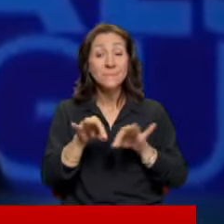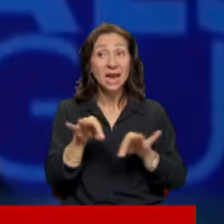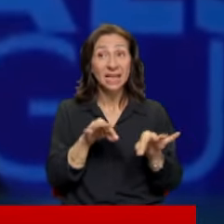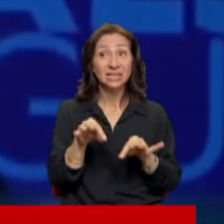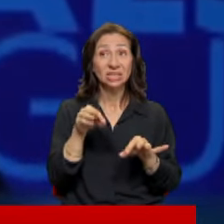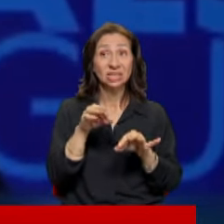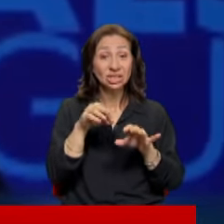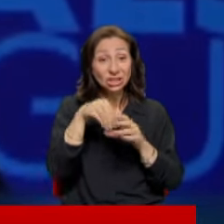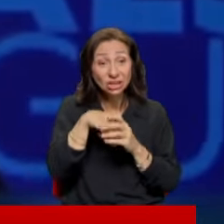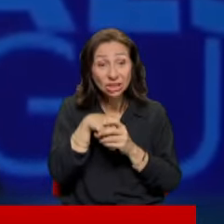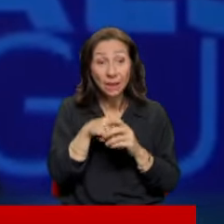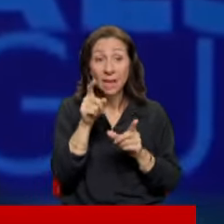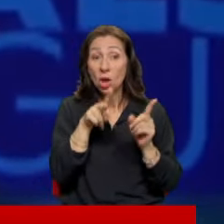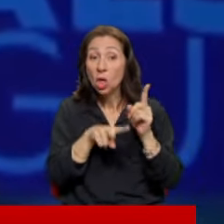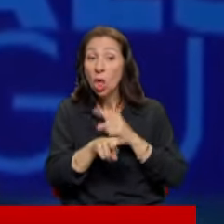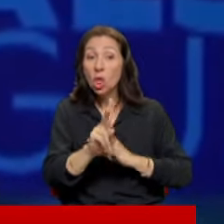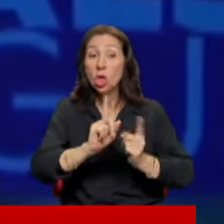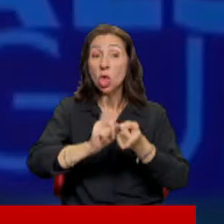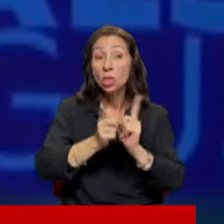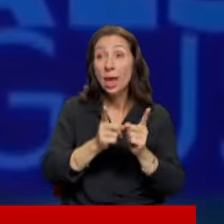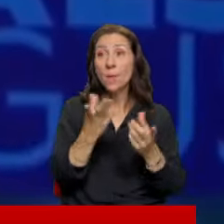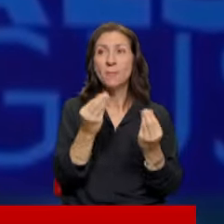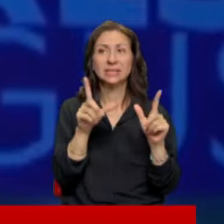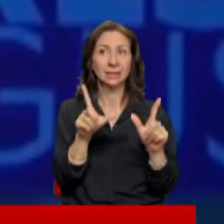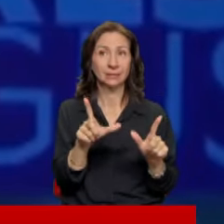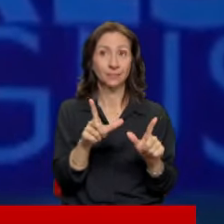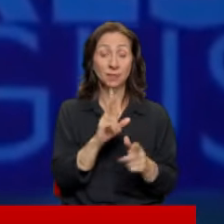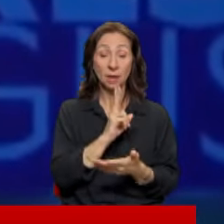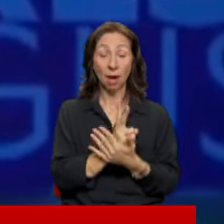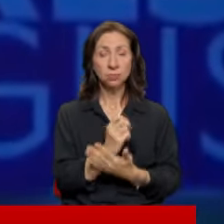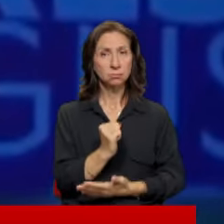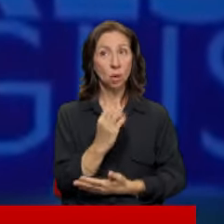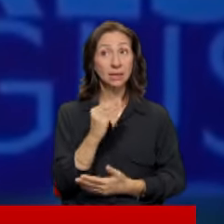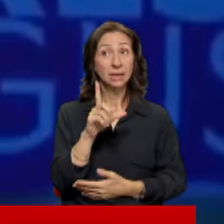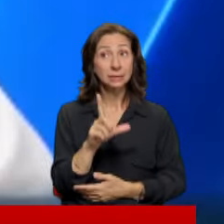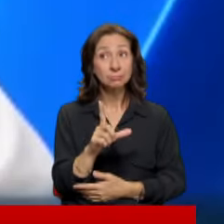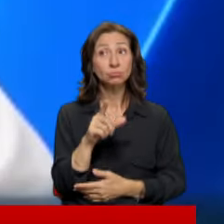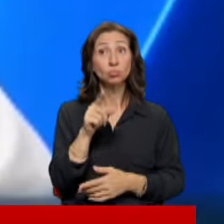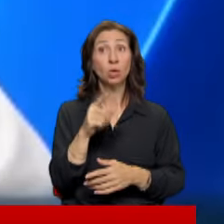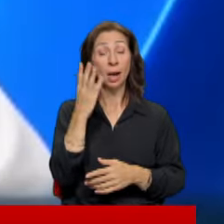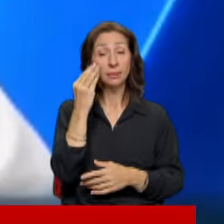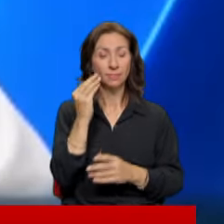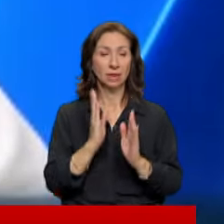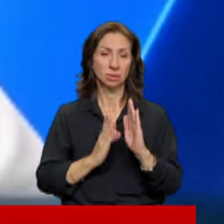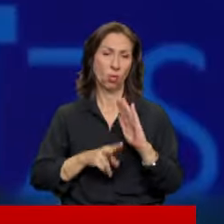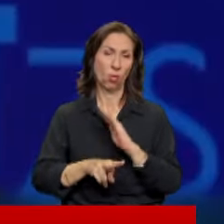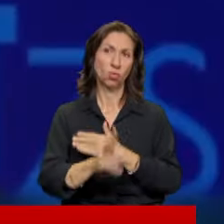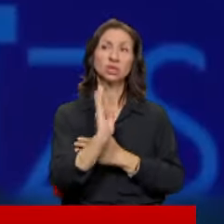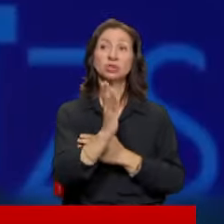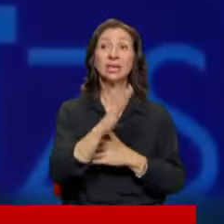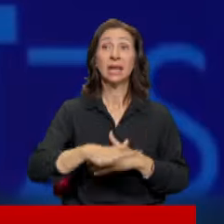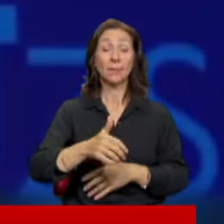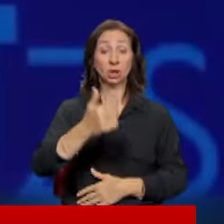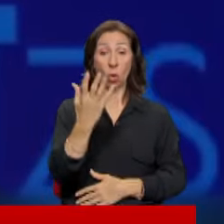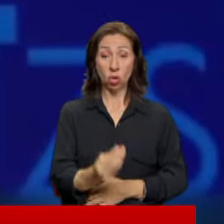strateji çerçevesinde bir yol yöntem belirleyeceksiniz kararlı olacaksınız e Bu çerçevede gideceksiniz genel başkan